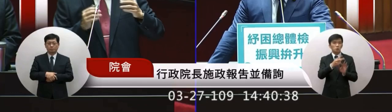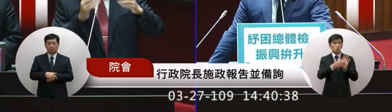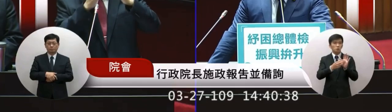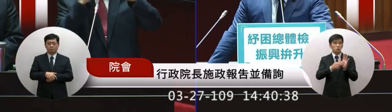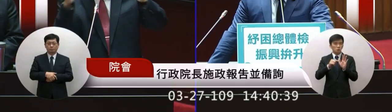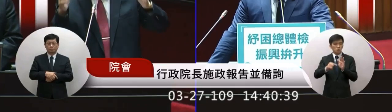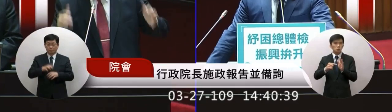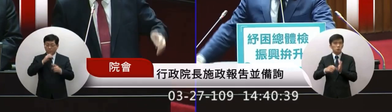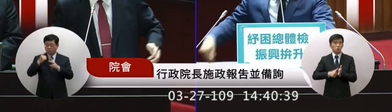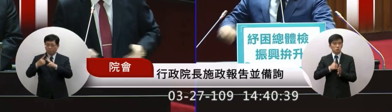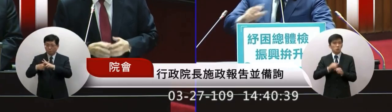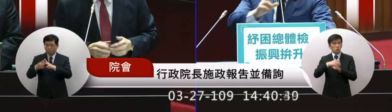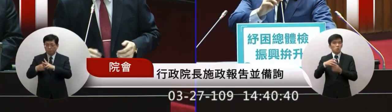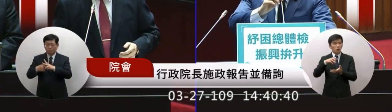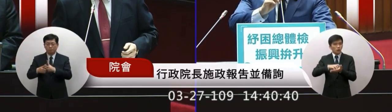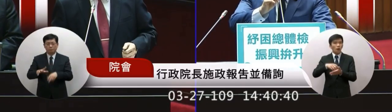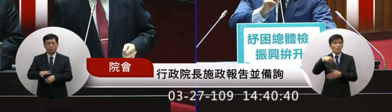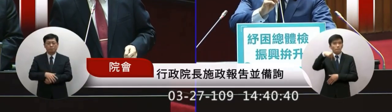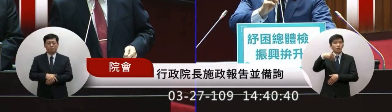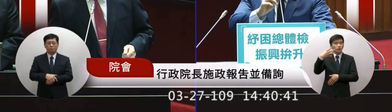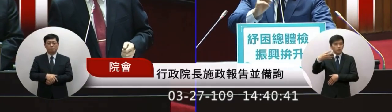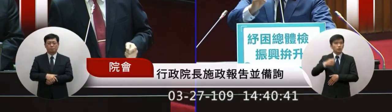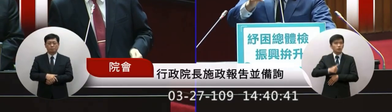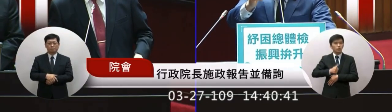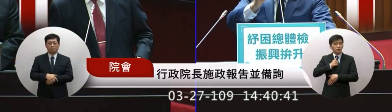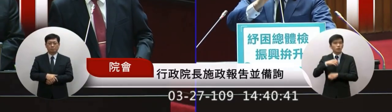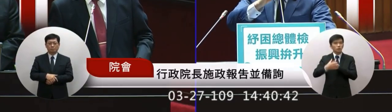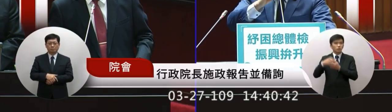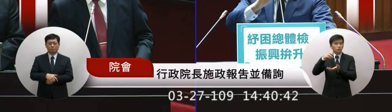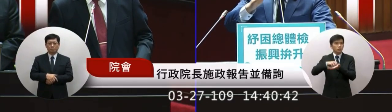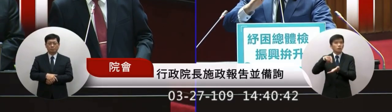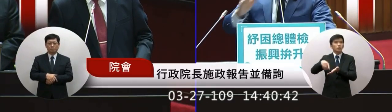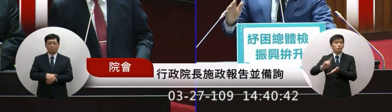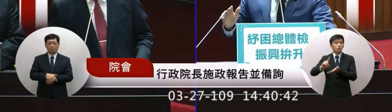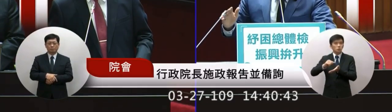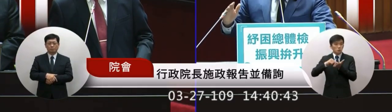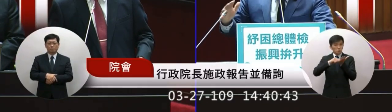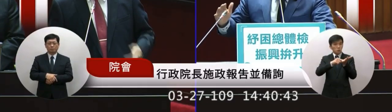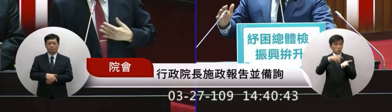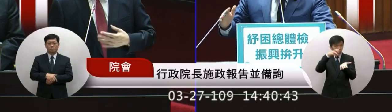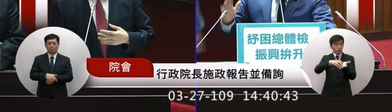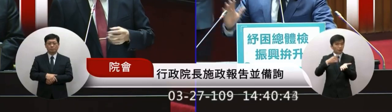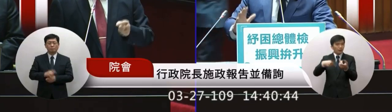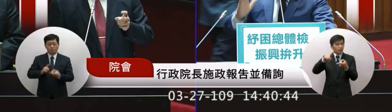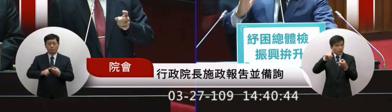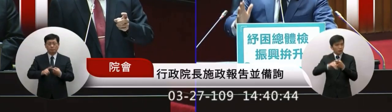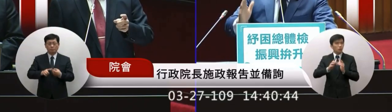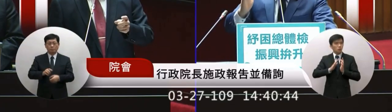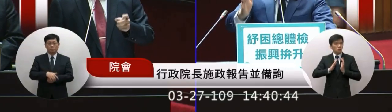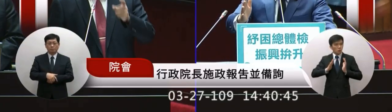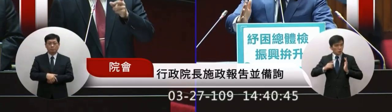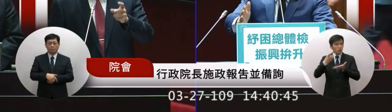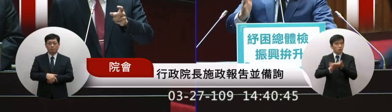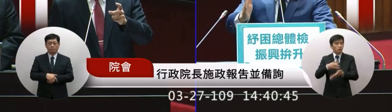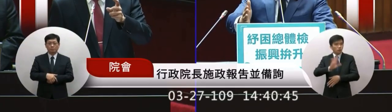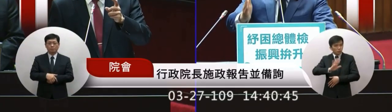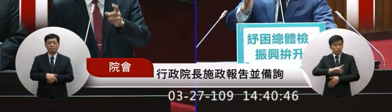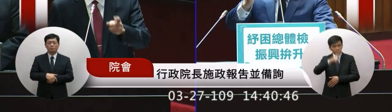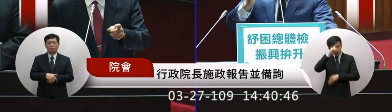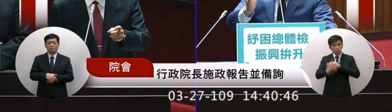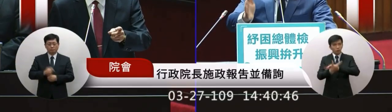保证了吼，啊批次时程保证的部分，就是讲在认定上应该就要从宽要从疏，因为既然已经时程保